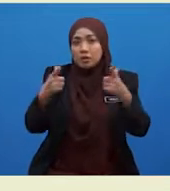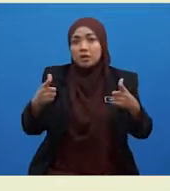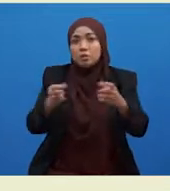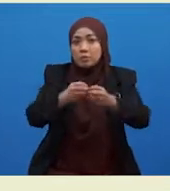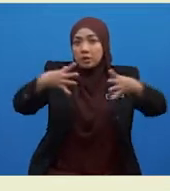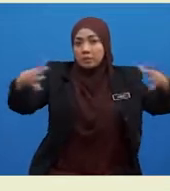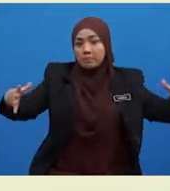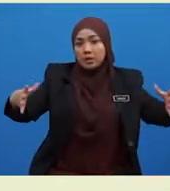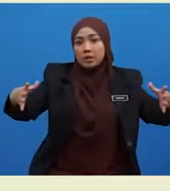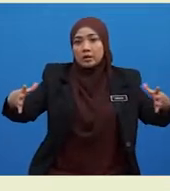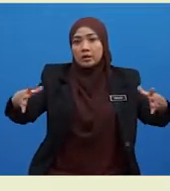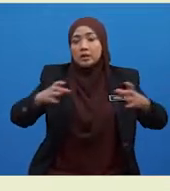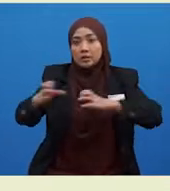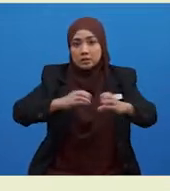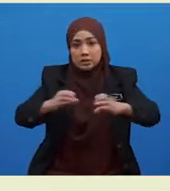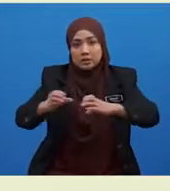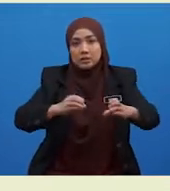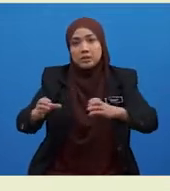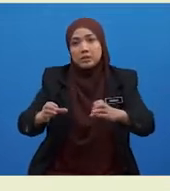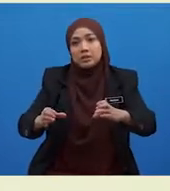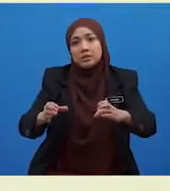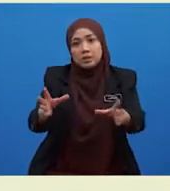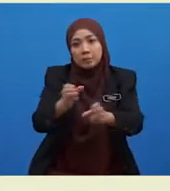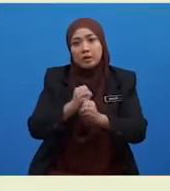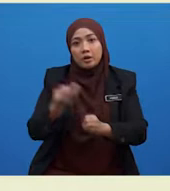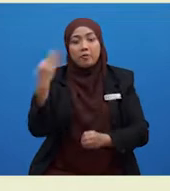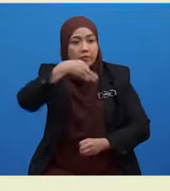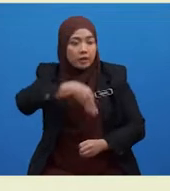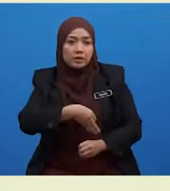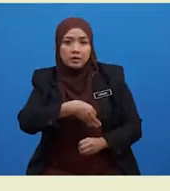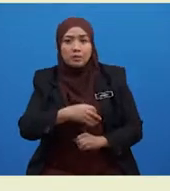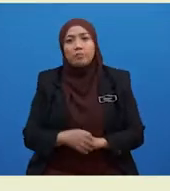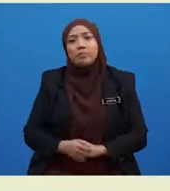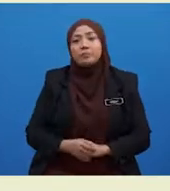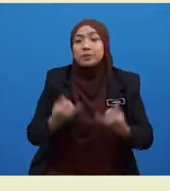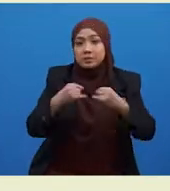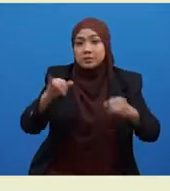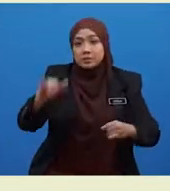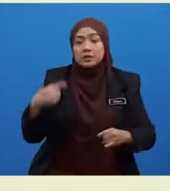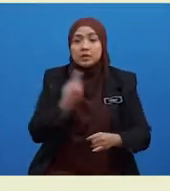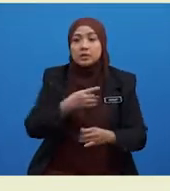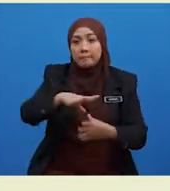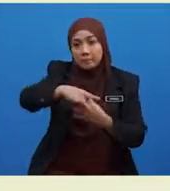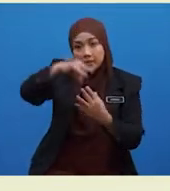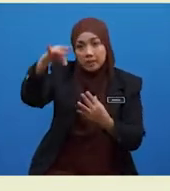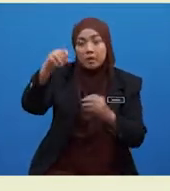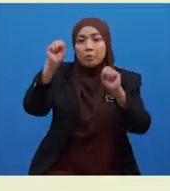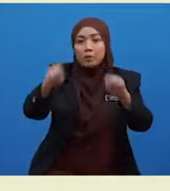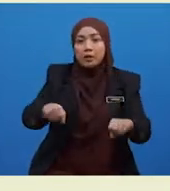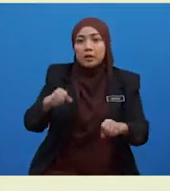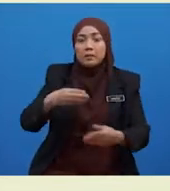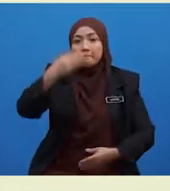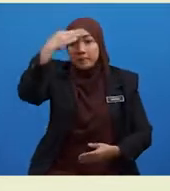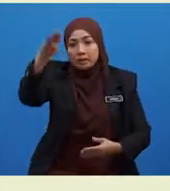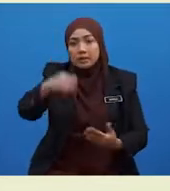atau memperoleh faedah tertentu. Jenis latihan yang anda pilih akan memberi kesan yang besar